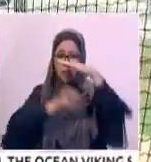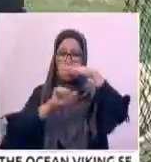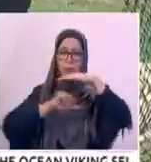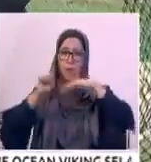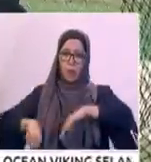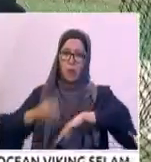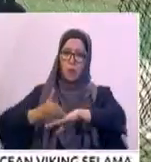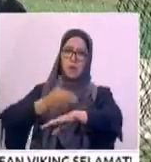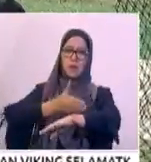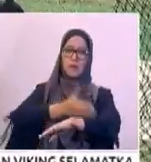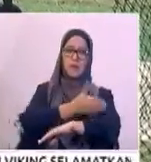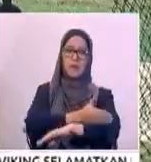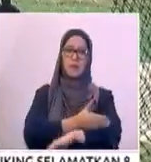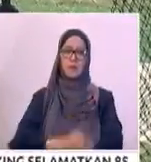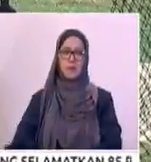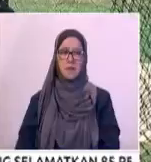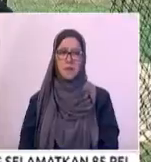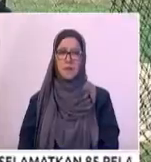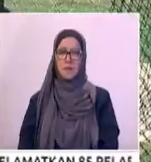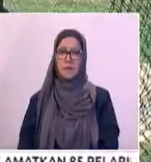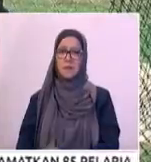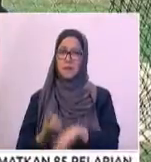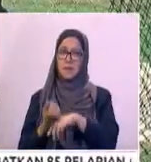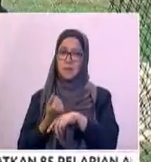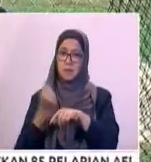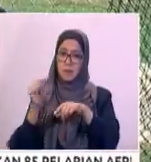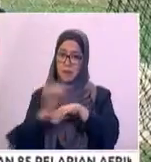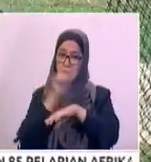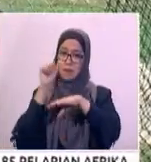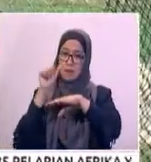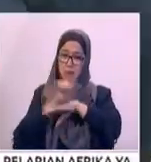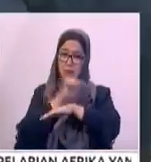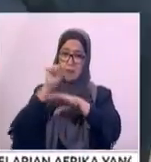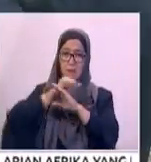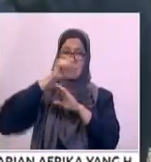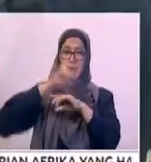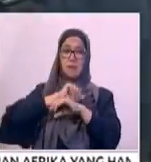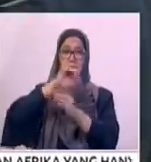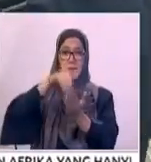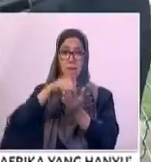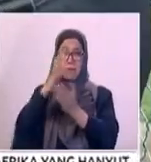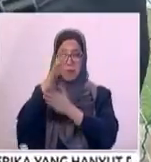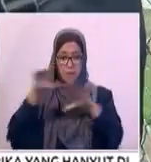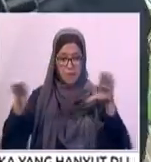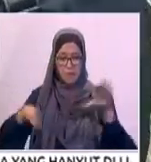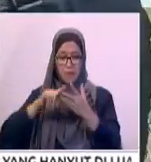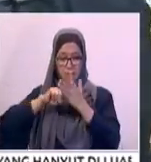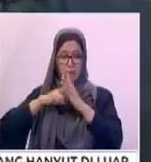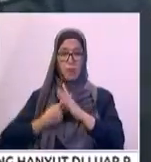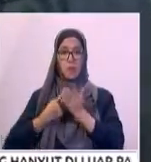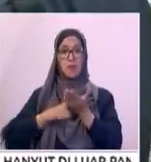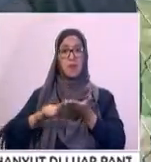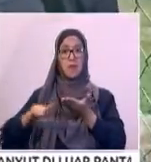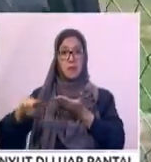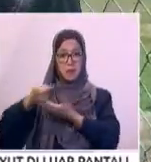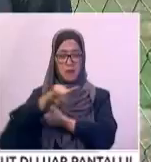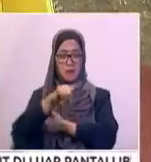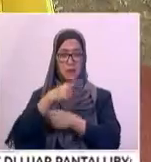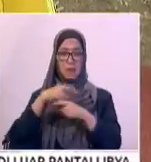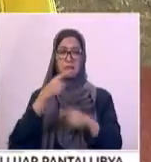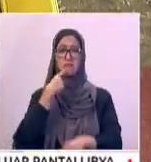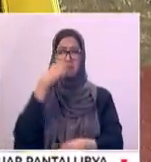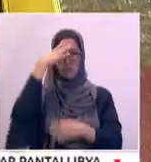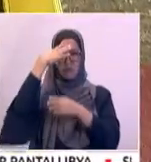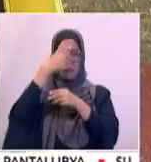lah. Latihan pusat akan dilakukan bermula minggu depan sehingga kejohanan bermula. Sazali yakin dalam tempoh kurang daripada